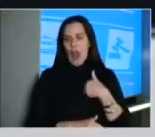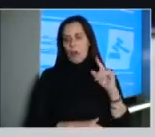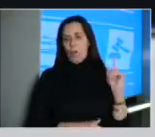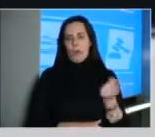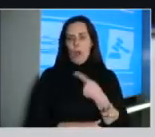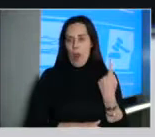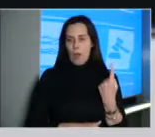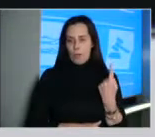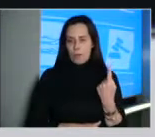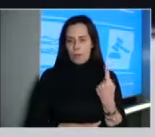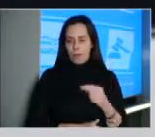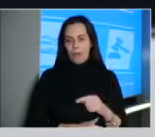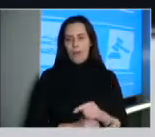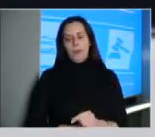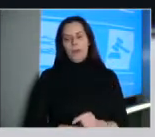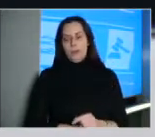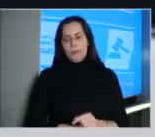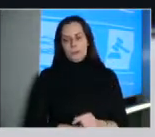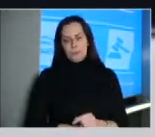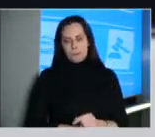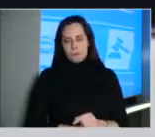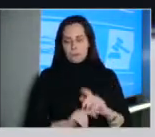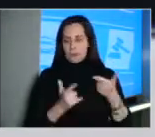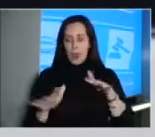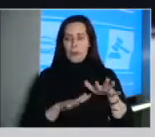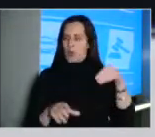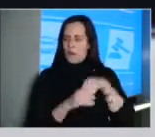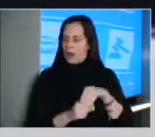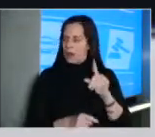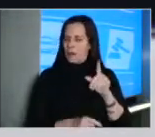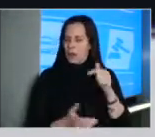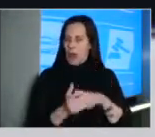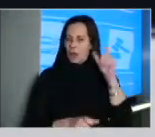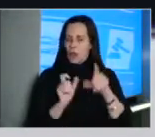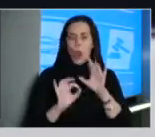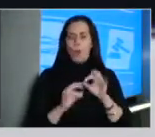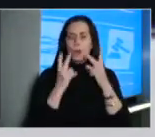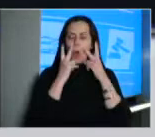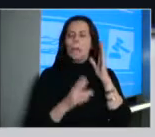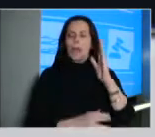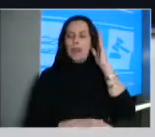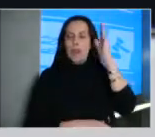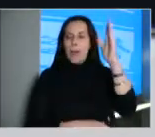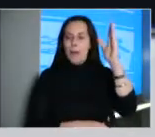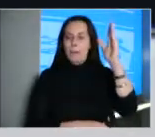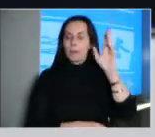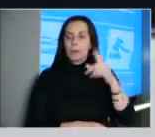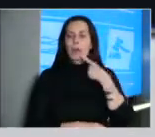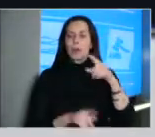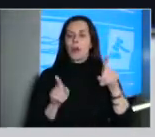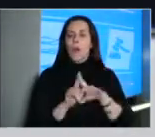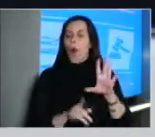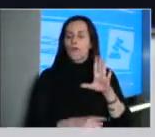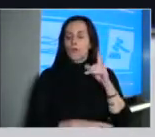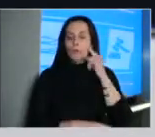בכל המדינות המערביות. למה הממשלה מעורבת? כי אנשים באמת לא מסתכלים קדימה, אפשר לומר כמו